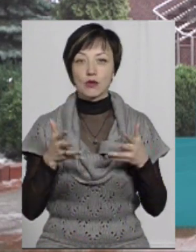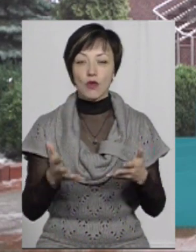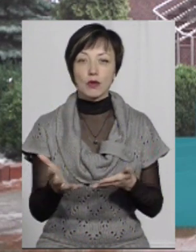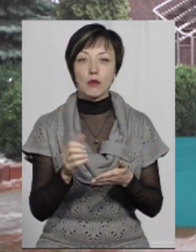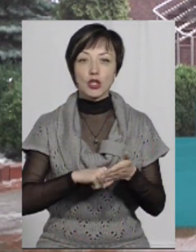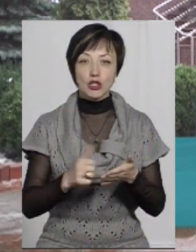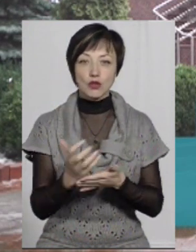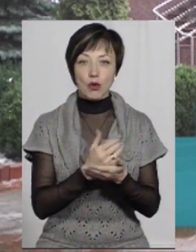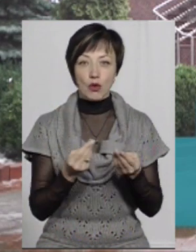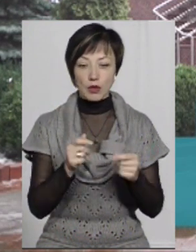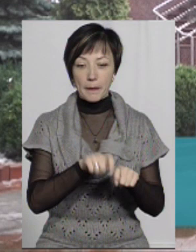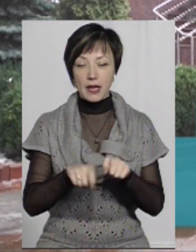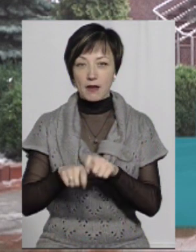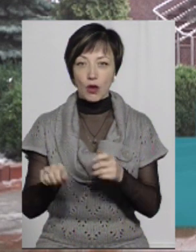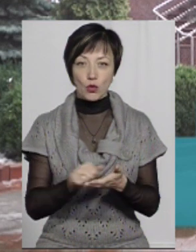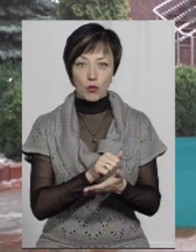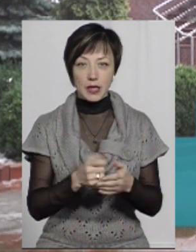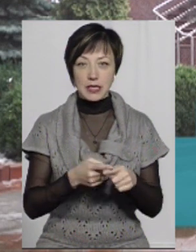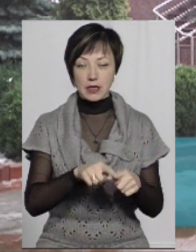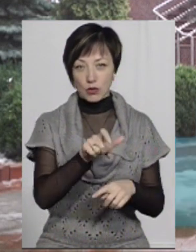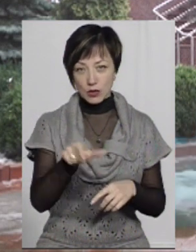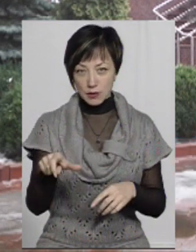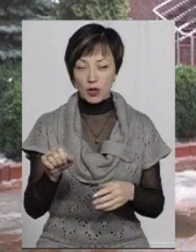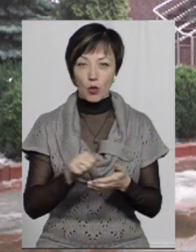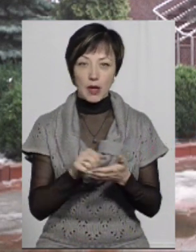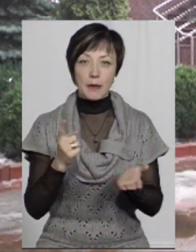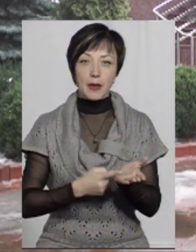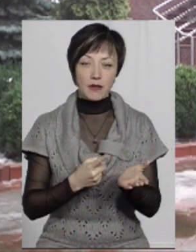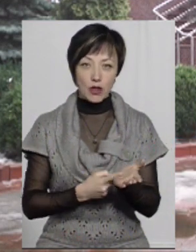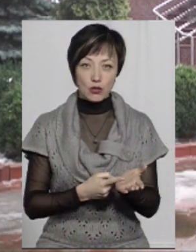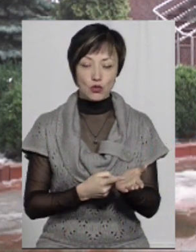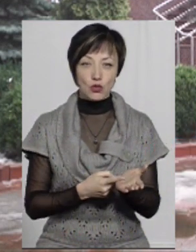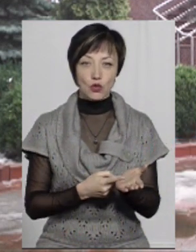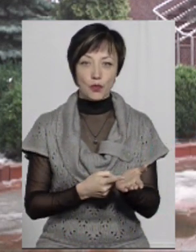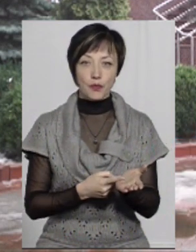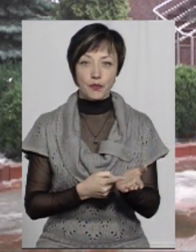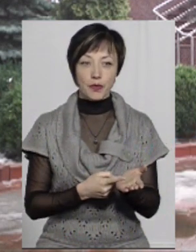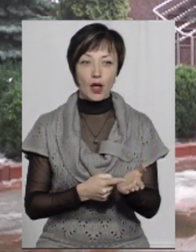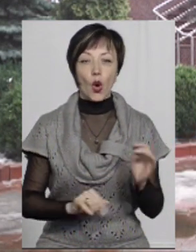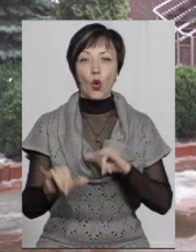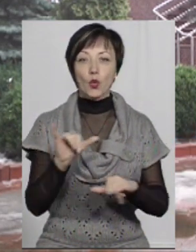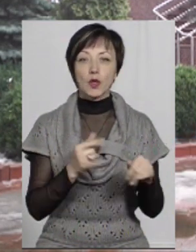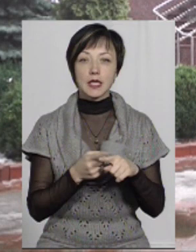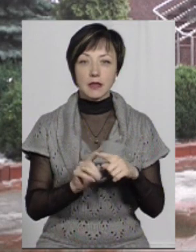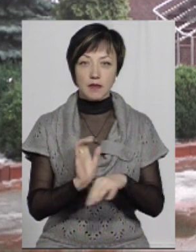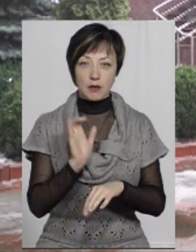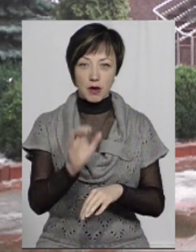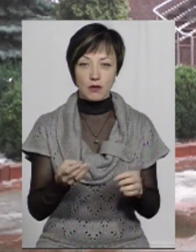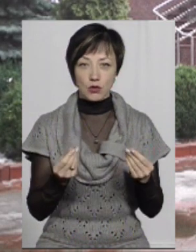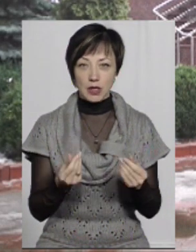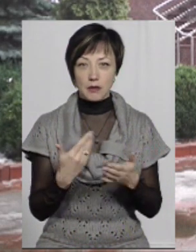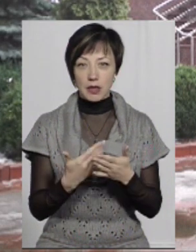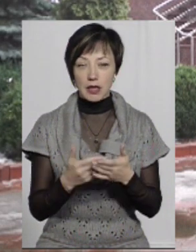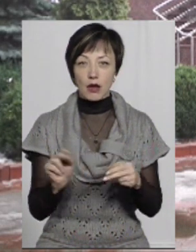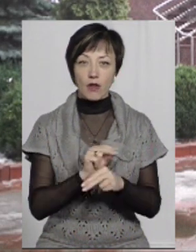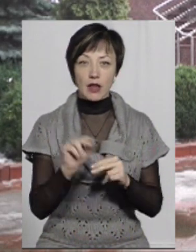коштів та перевіряють документи цих осіб, а також документи, які підтверджують туди, куди вони хочуть ці кошти відправити. Наприклад, на